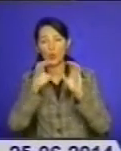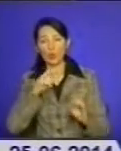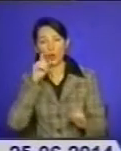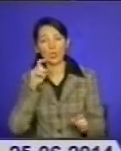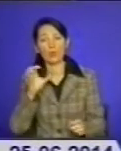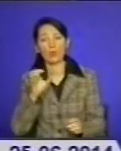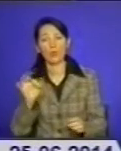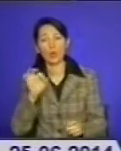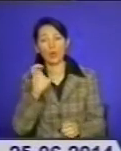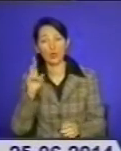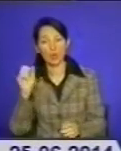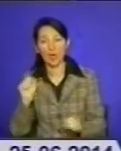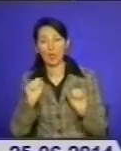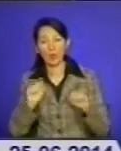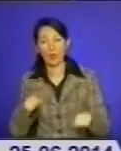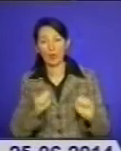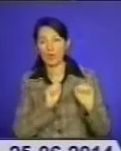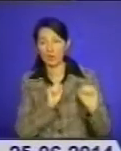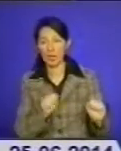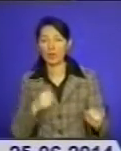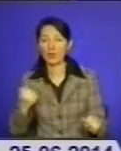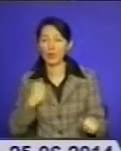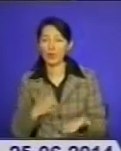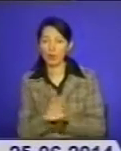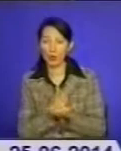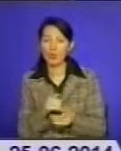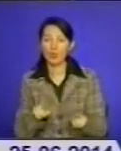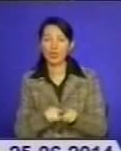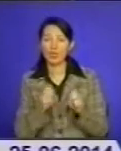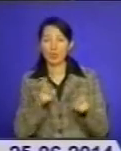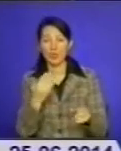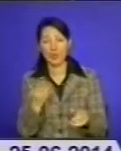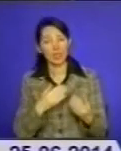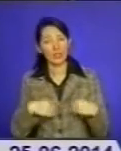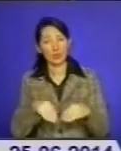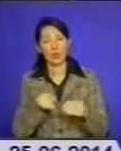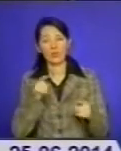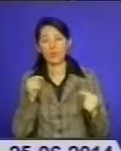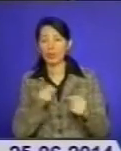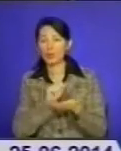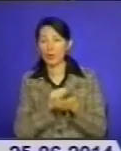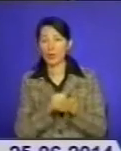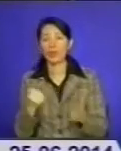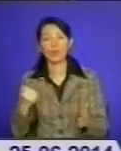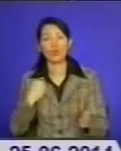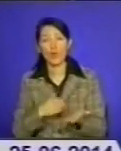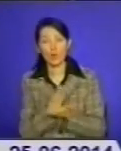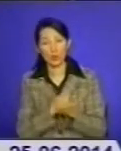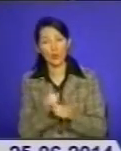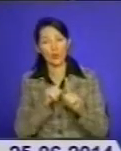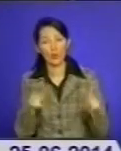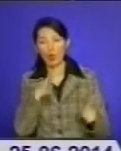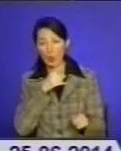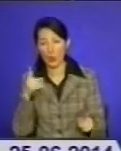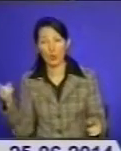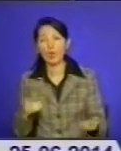правовий захист військовослужбовців та членів їх сімей. Згідно з документом, військова служба в особливий період зараховується до вислуги